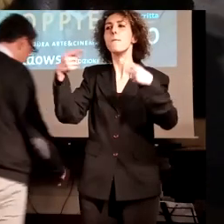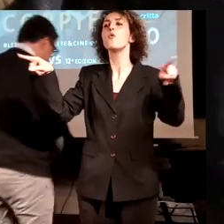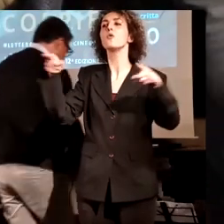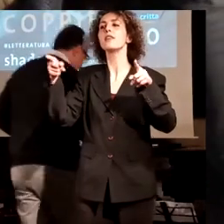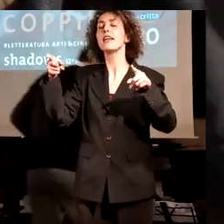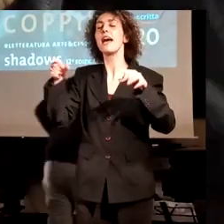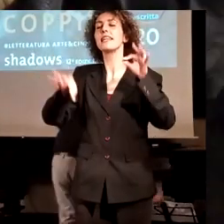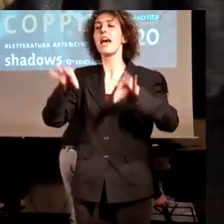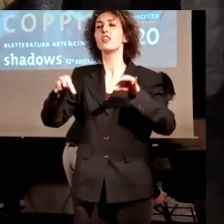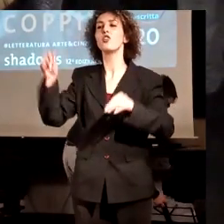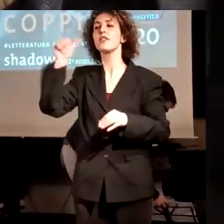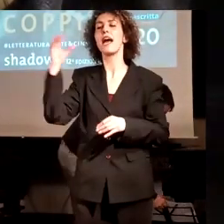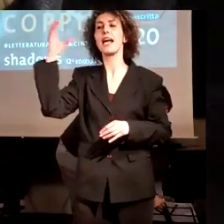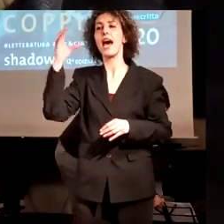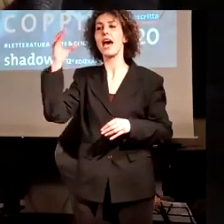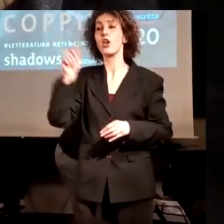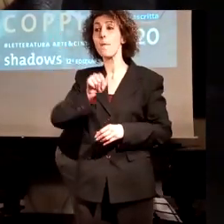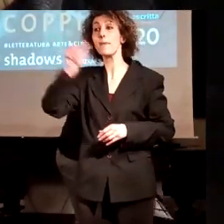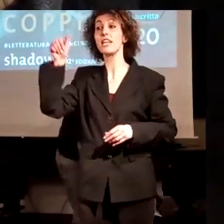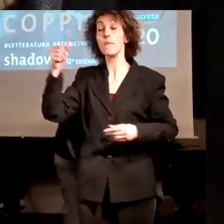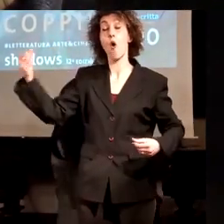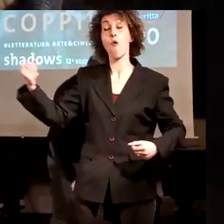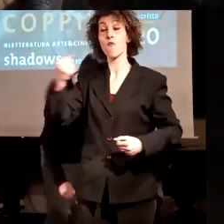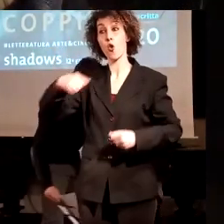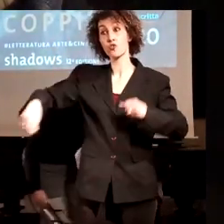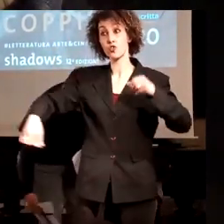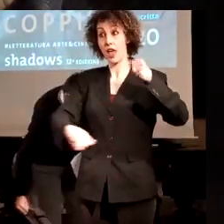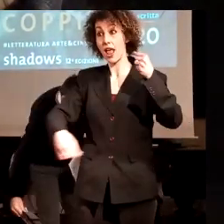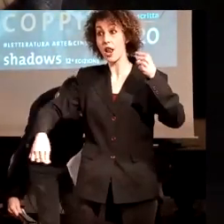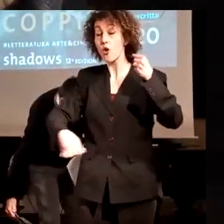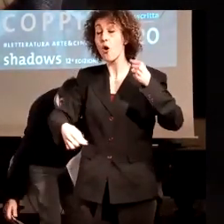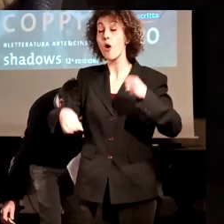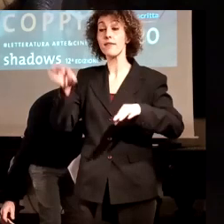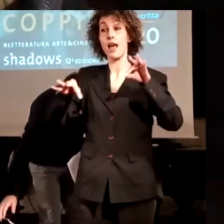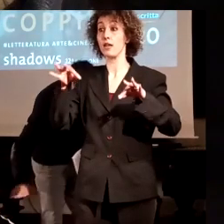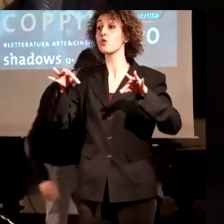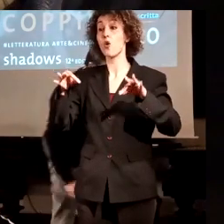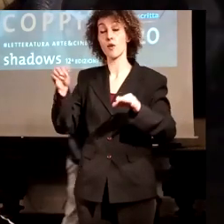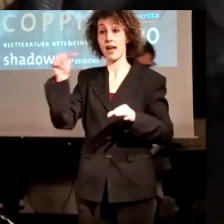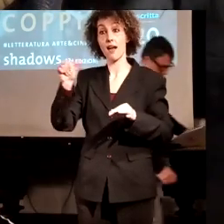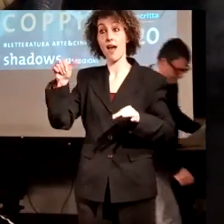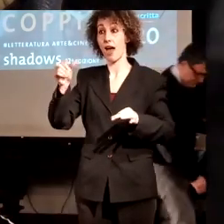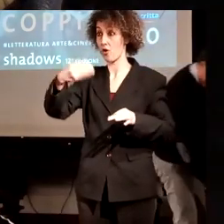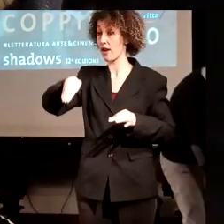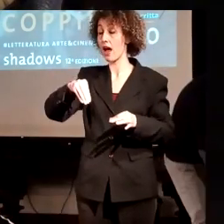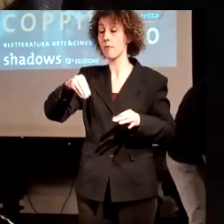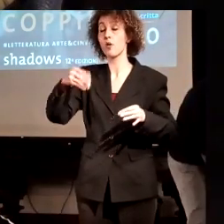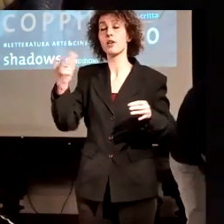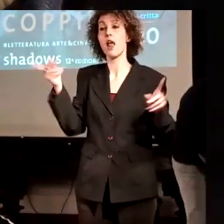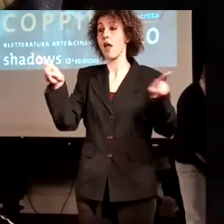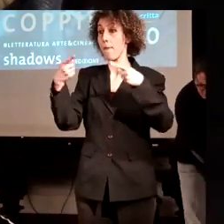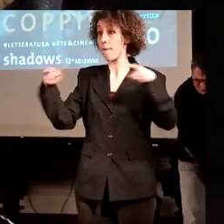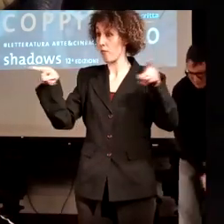di san carlo il primo violoncello del teatro di san carlo una prestigiosissima che era che tra l'altro ha fatto incrociare la musica che come